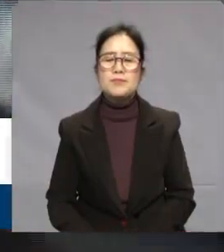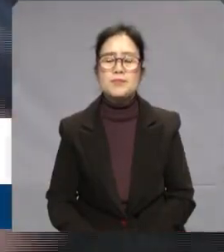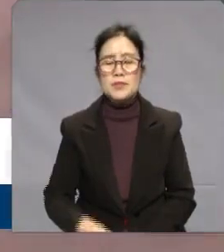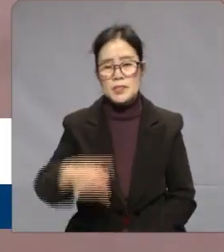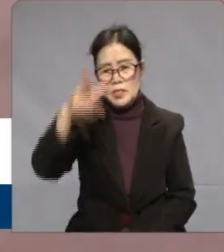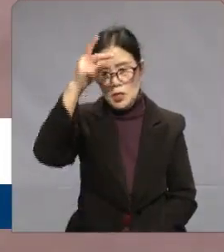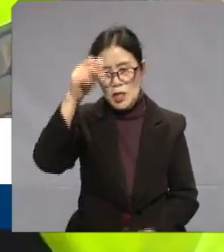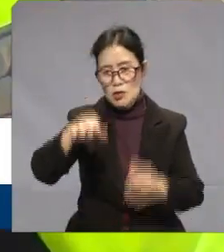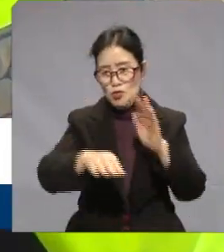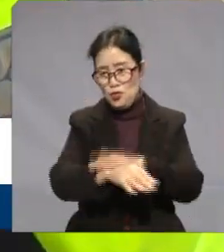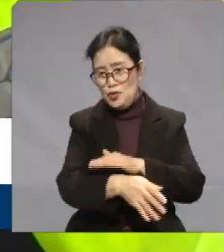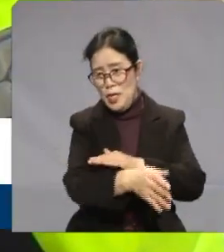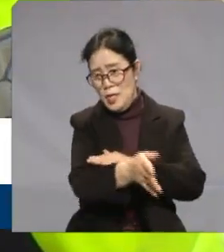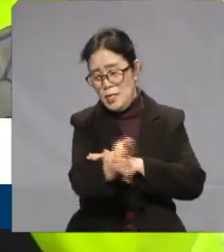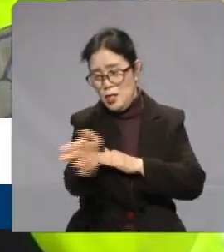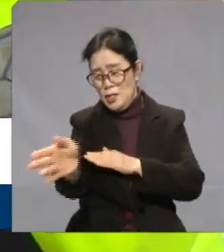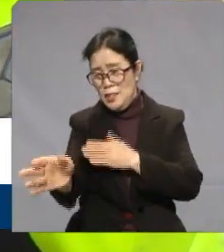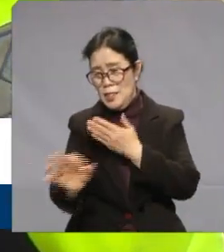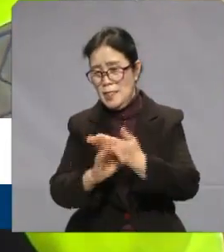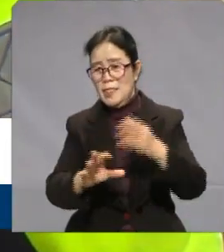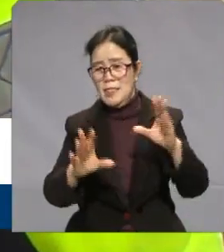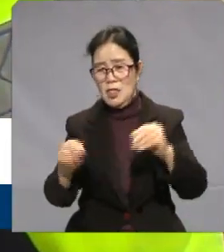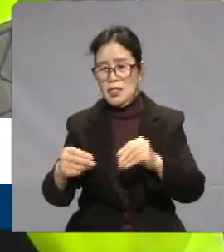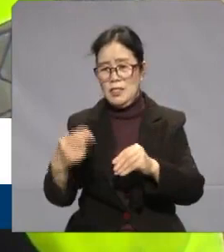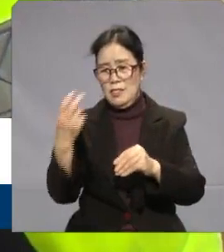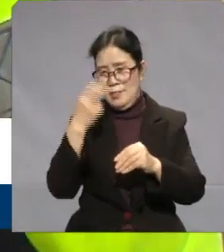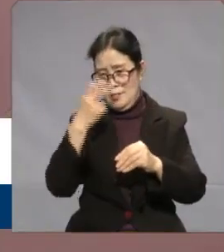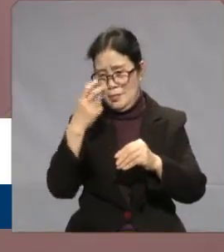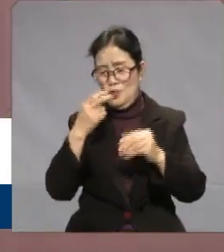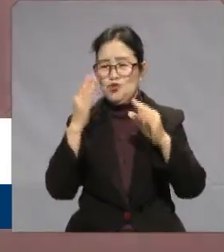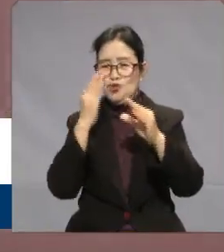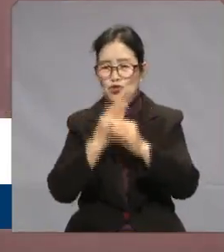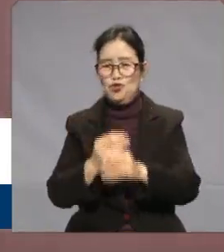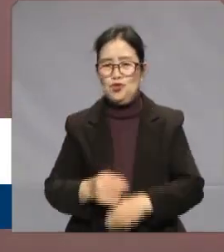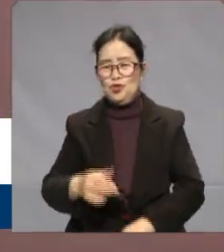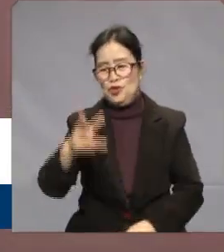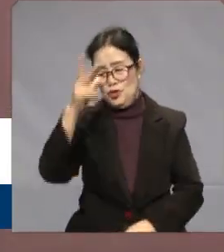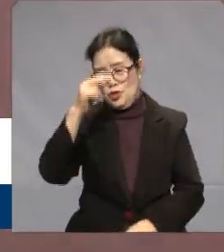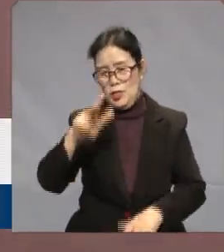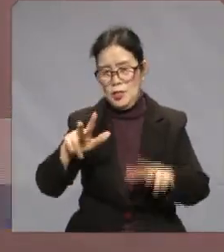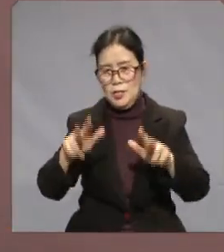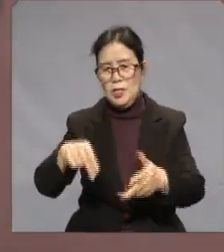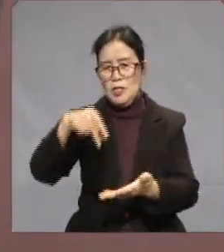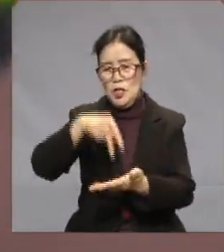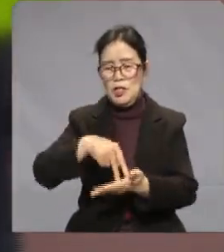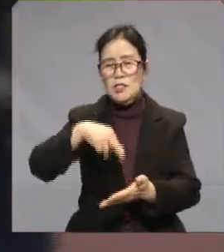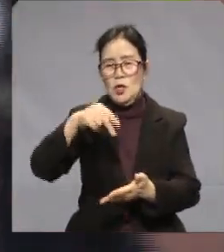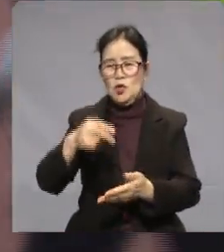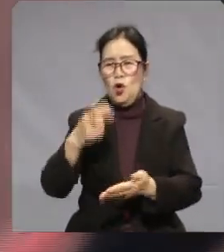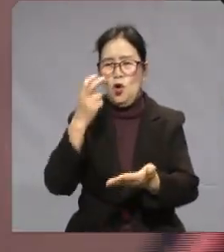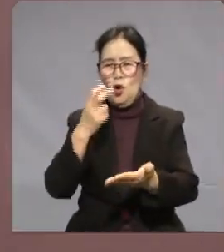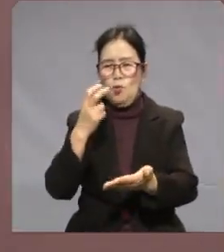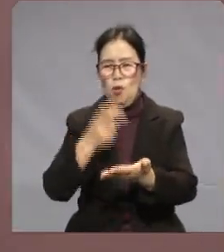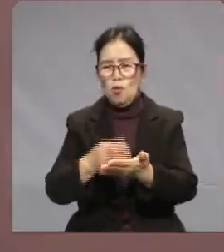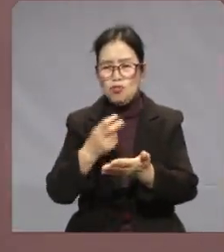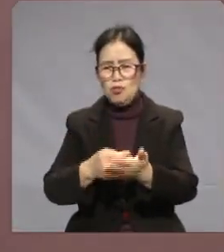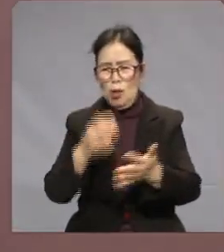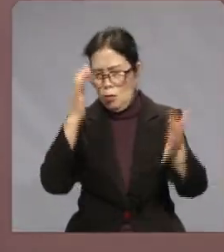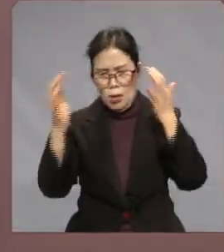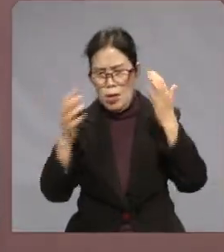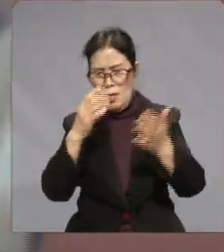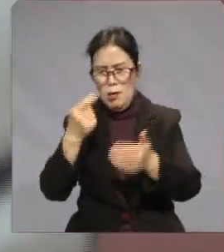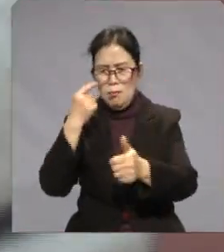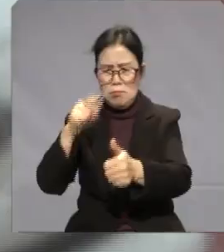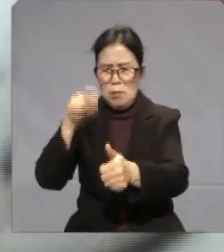경찰이 우회전 일시 정지 집중 단속에 나섰습니다. 경찰관이 현장에 서 있어도 법규를 헷갈려 단속에